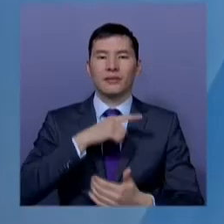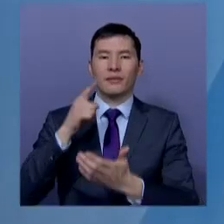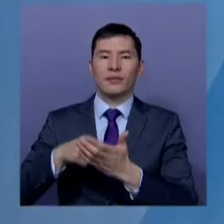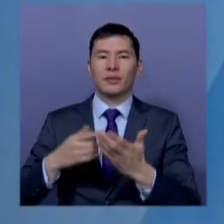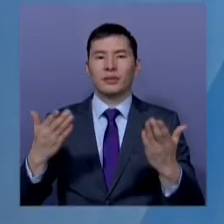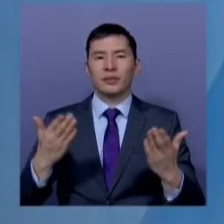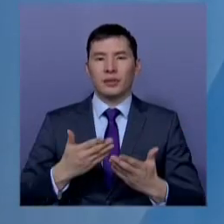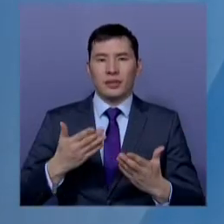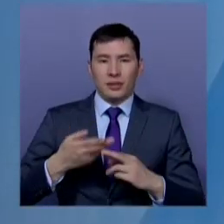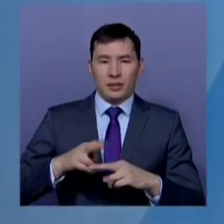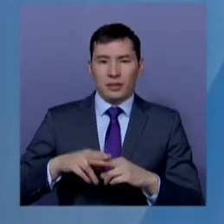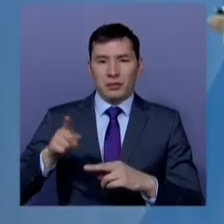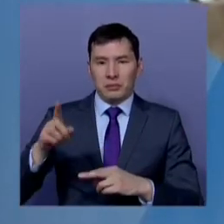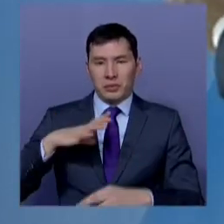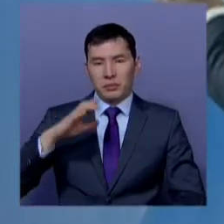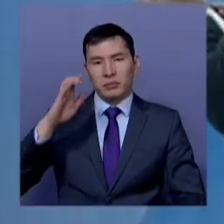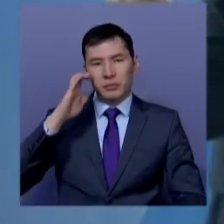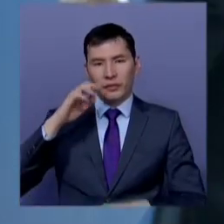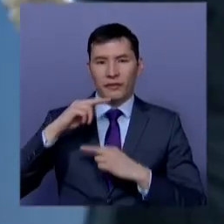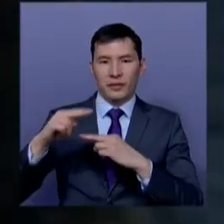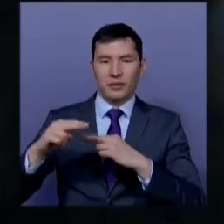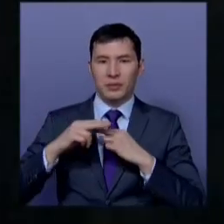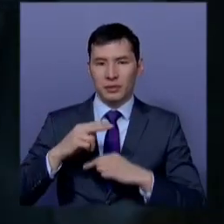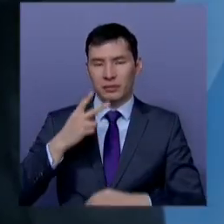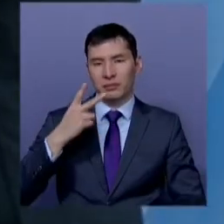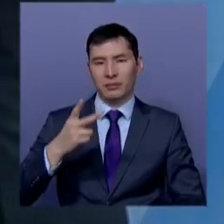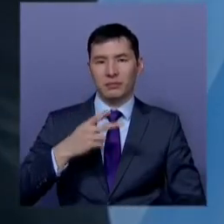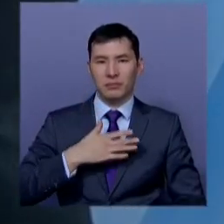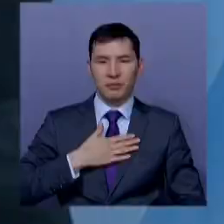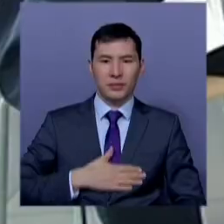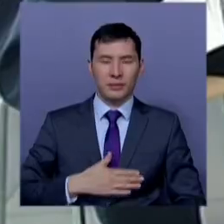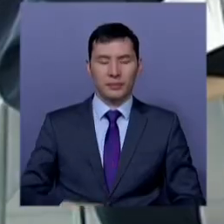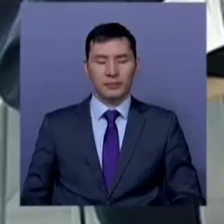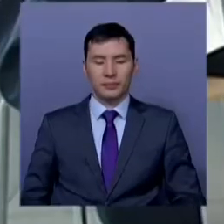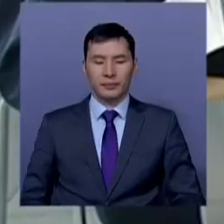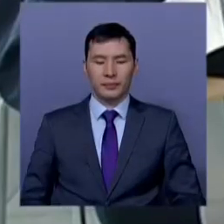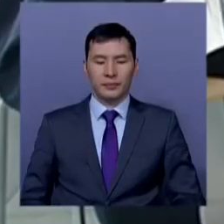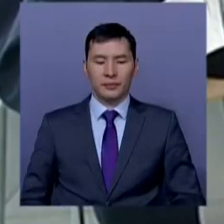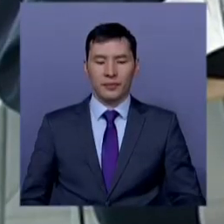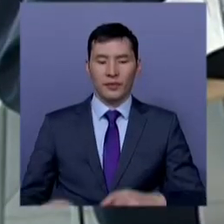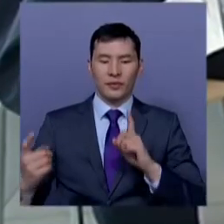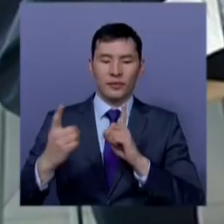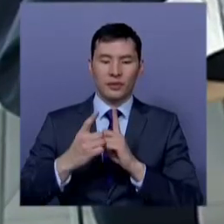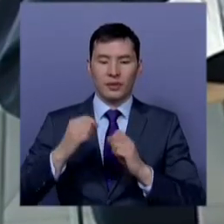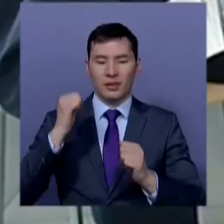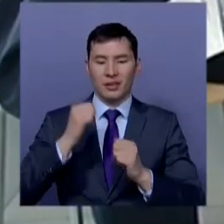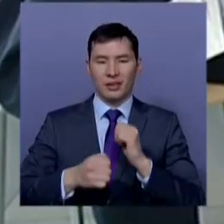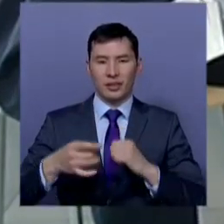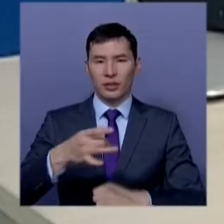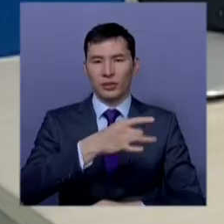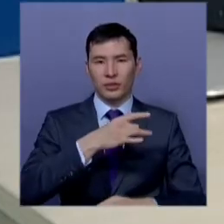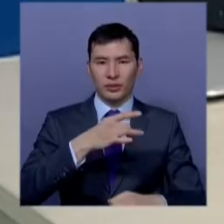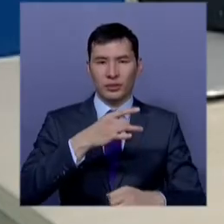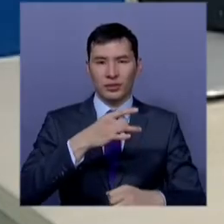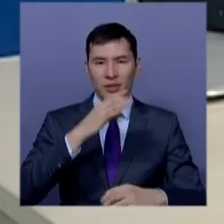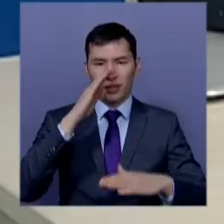мемлекет жағдайында да бір тиісті сұрақтарымды қойып, олардың берген жауабына риза болдым. Кездесу барысында әр қала әкіміне 100-ге жуық тұрғын